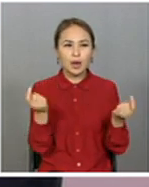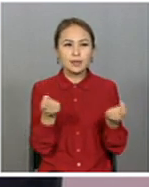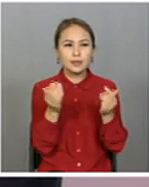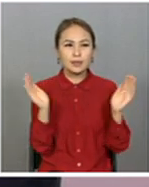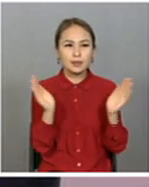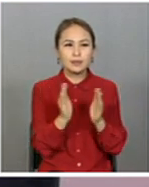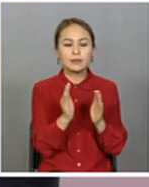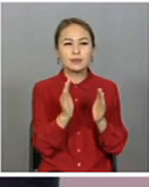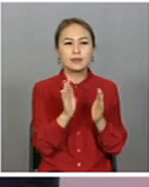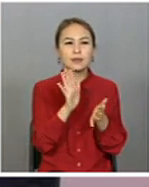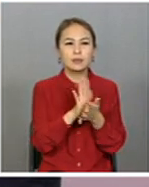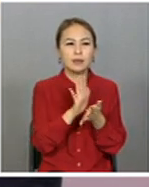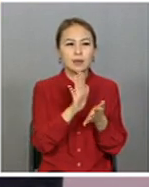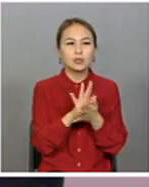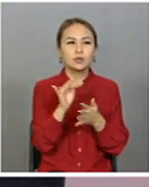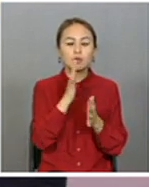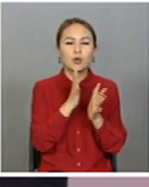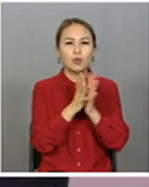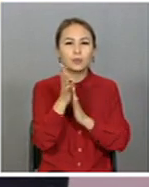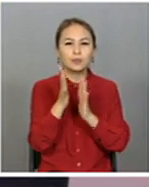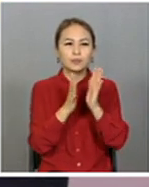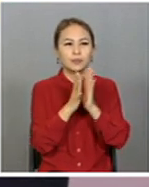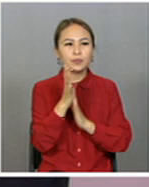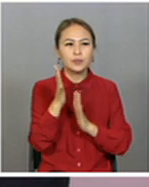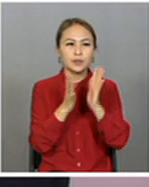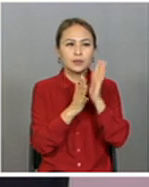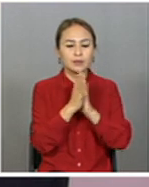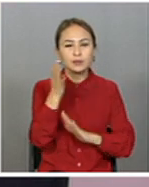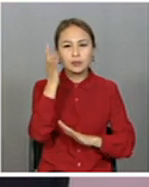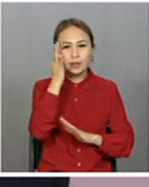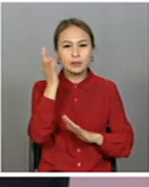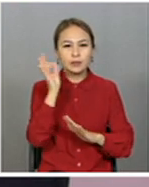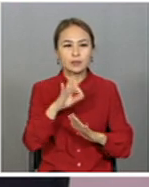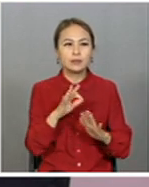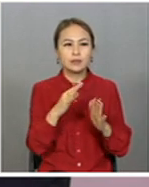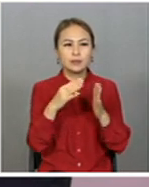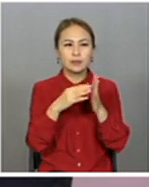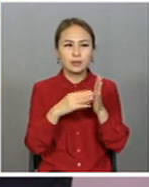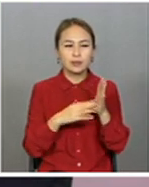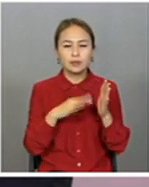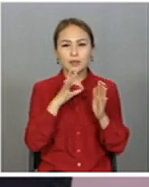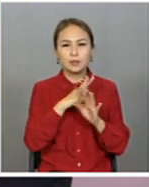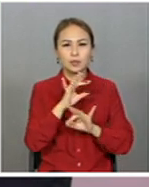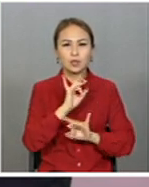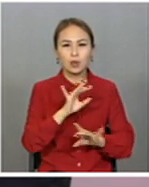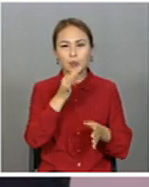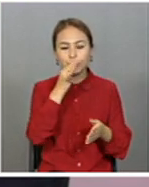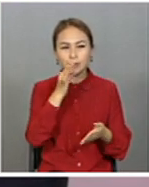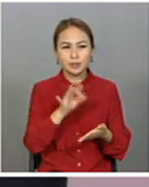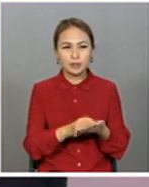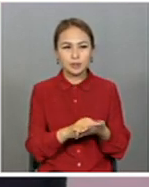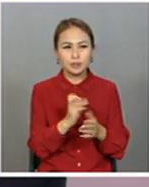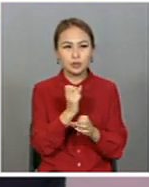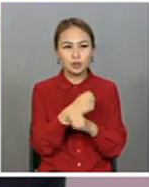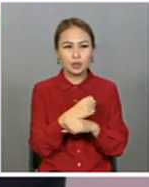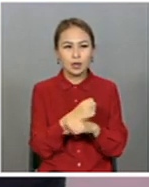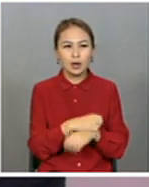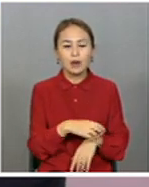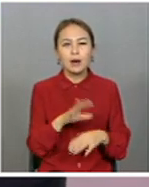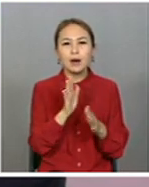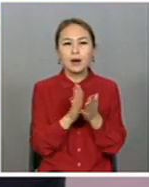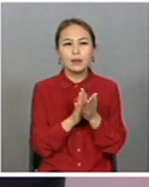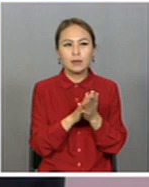саз, және аздаған шөп, тәтті тікен, деп жауап берді түйе.